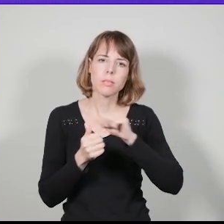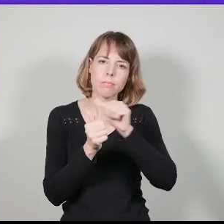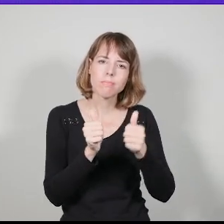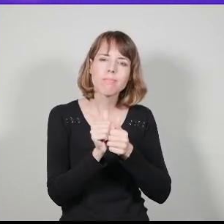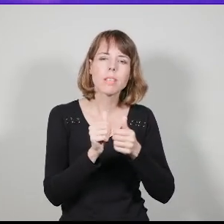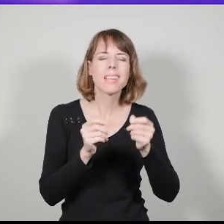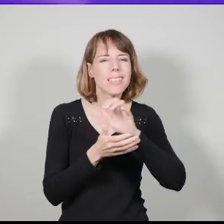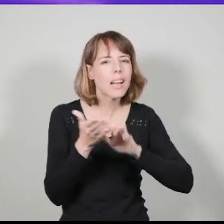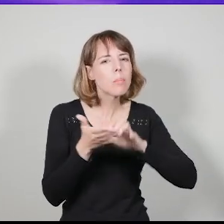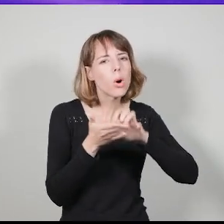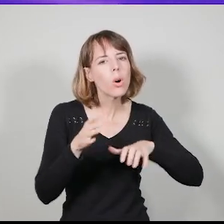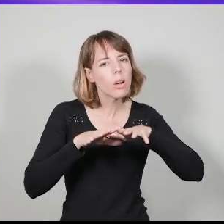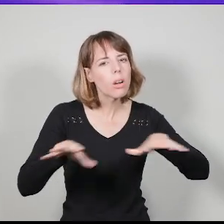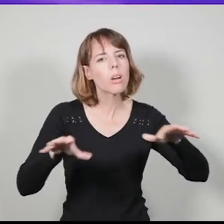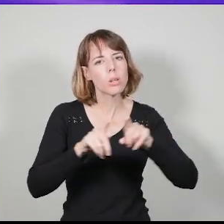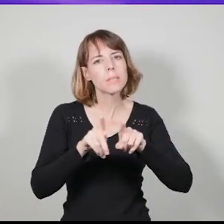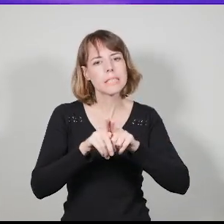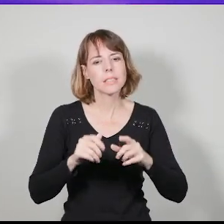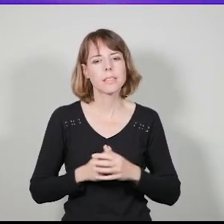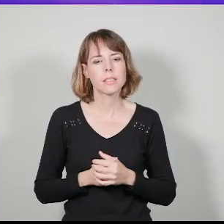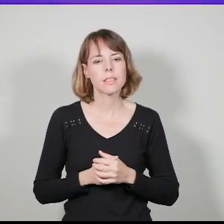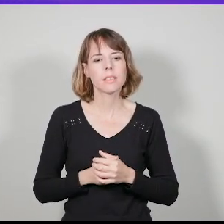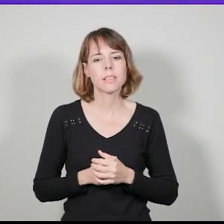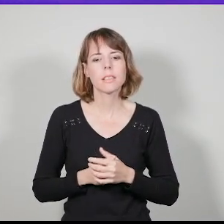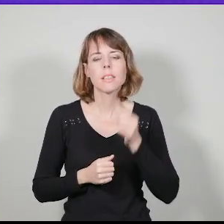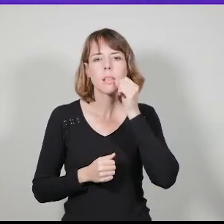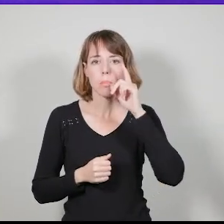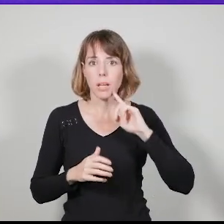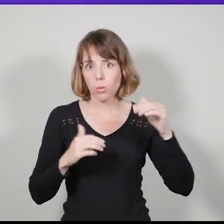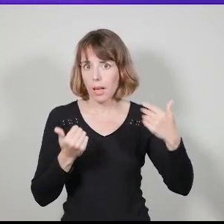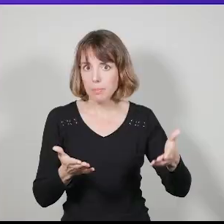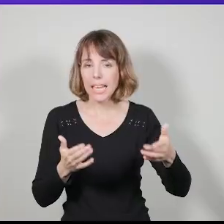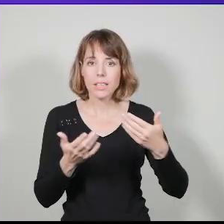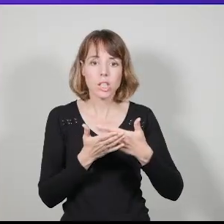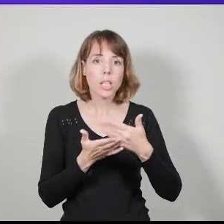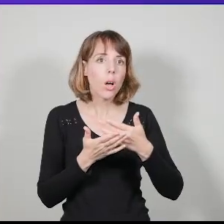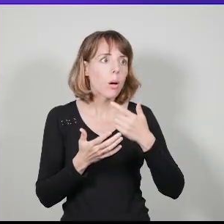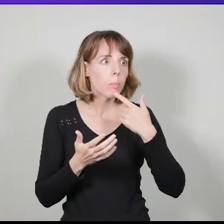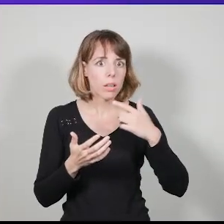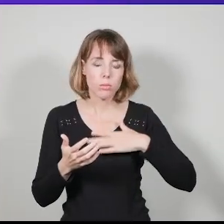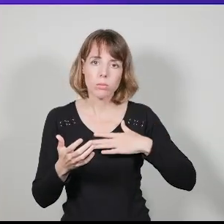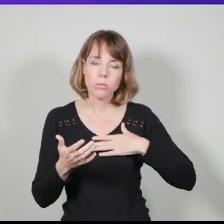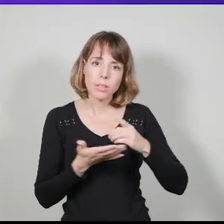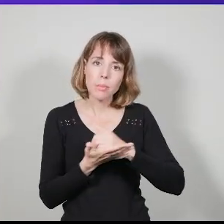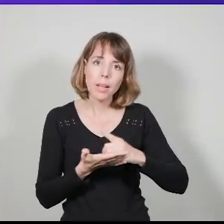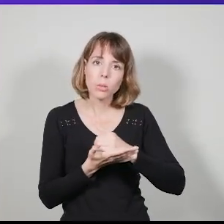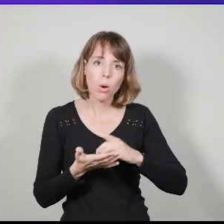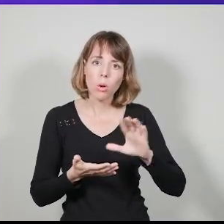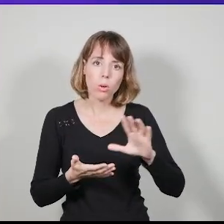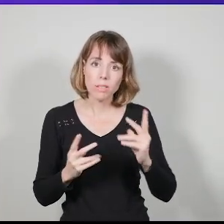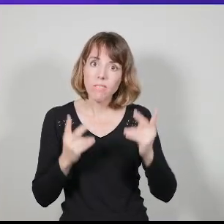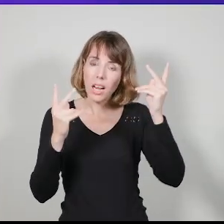c'est la question qu'on évoque, l'après-parent n'a rien de spécifique au Finistère. Tous les parents de France et